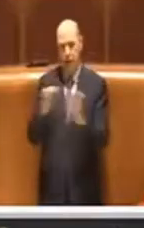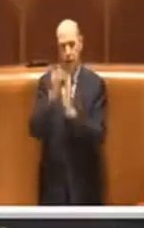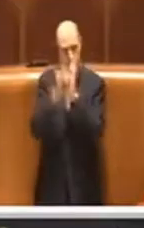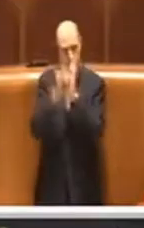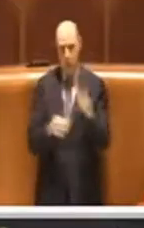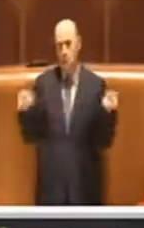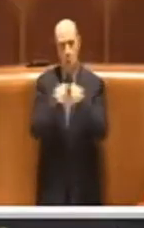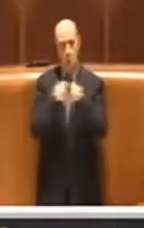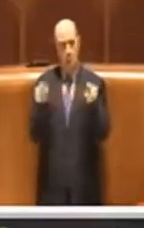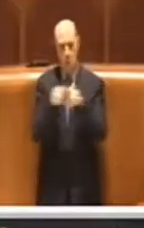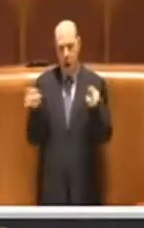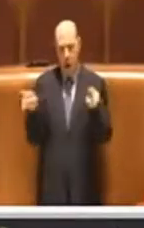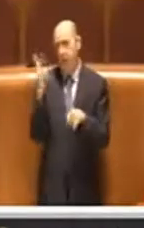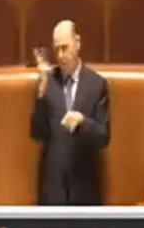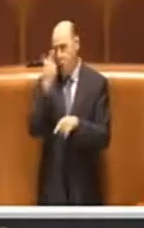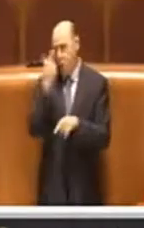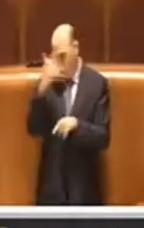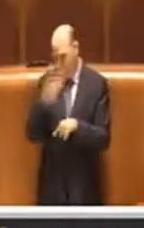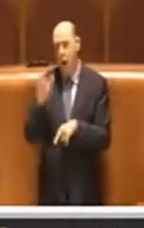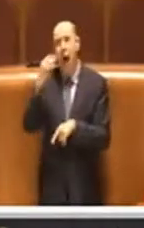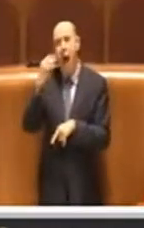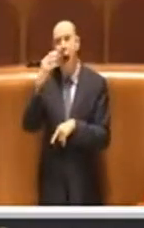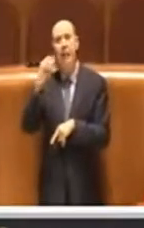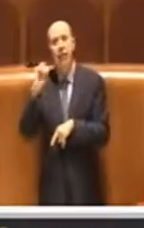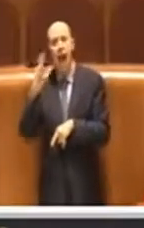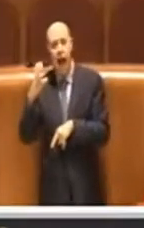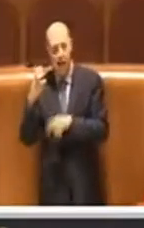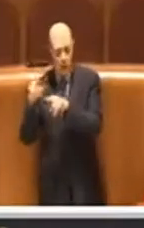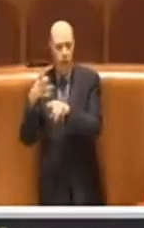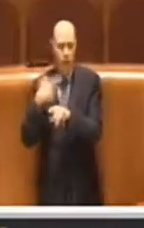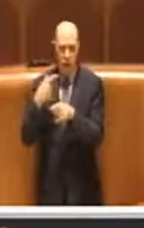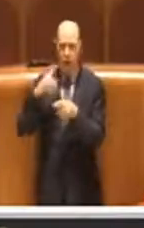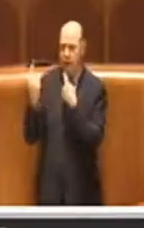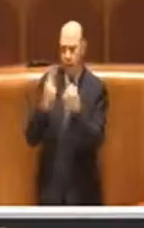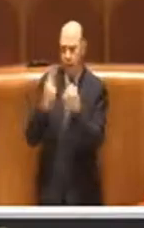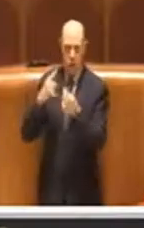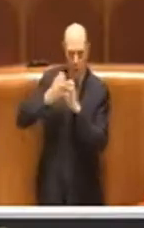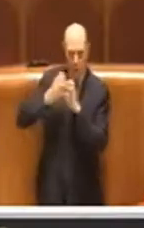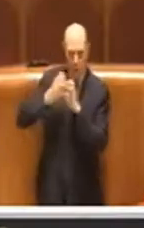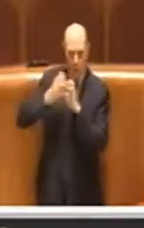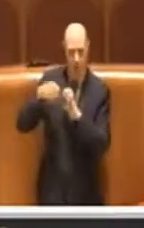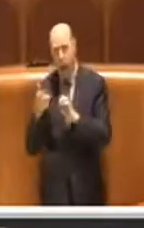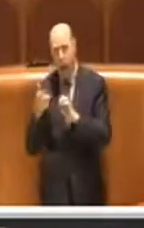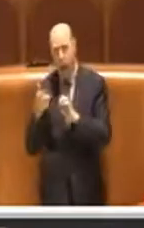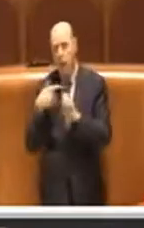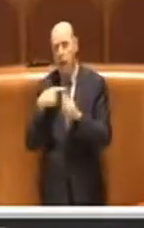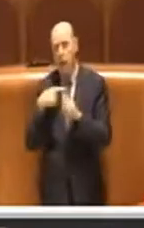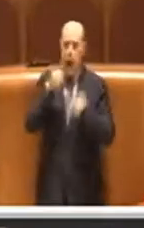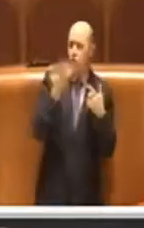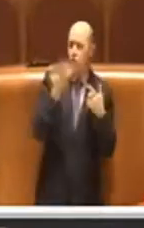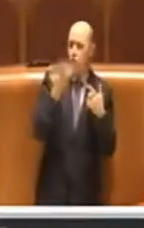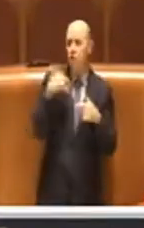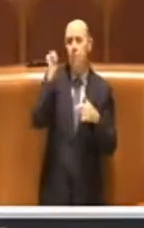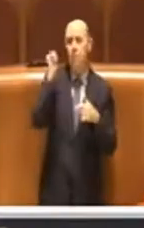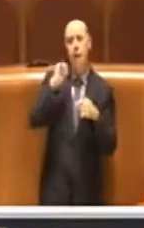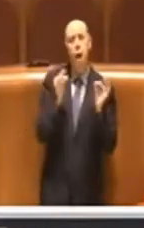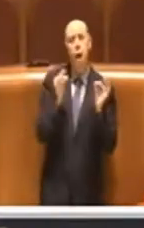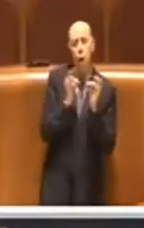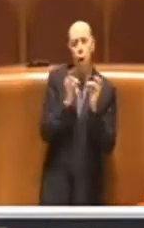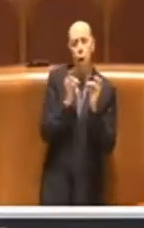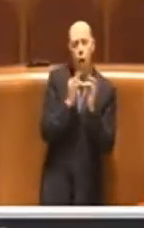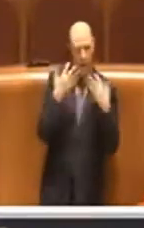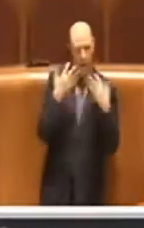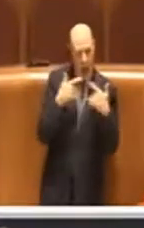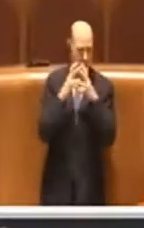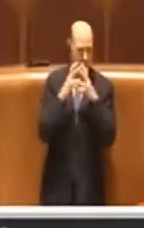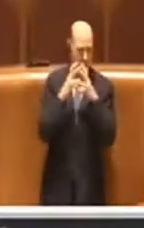situazioni complicate, in parte ovviamente sanate con il concordato preventivo in continuità aziendale, che